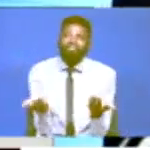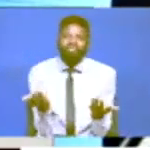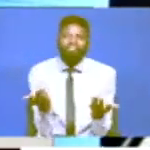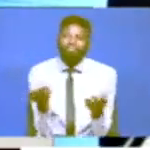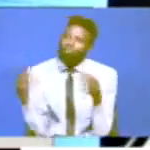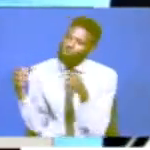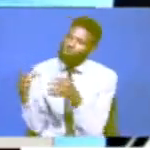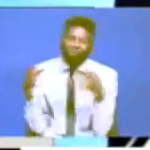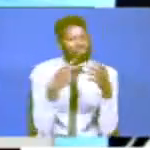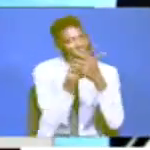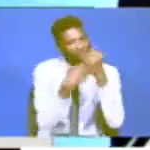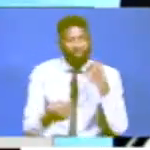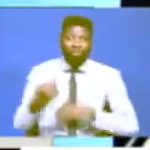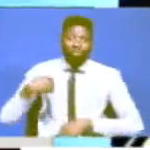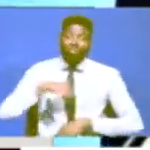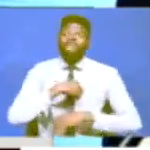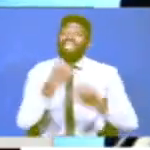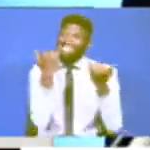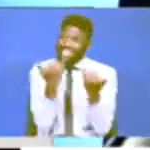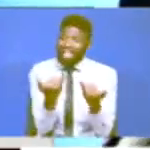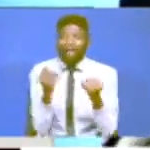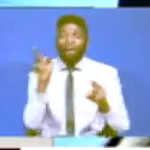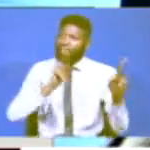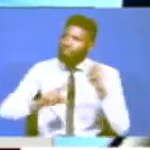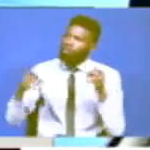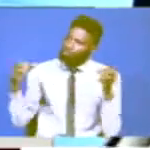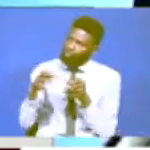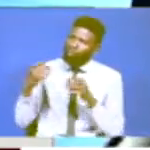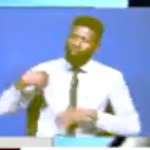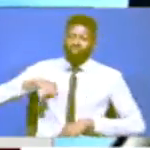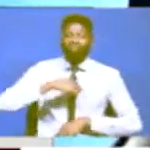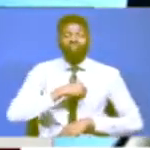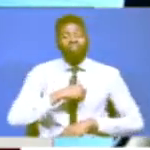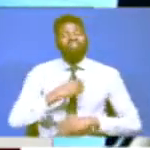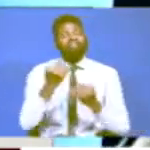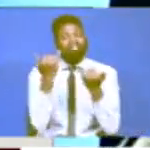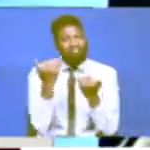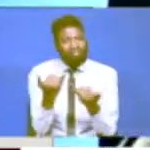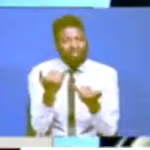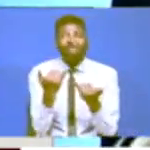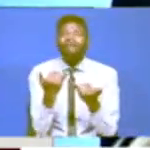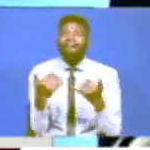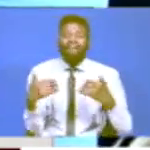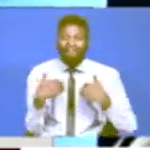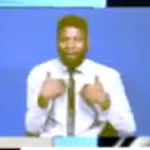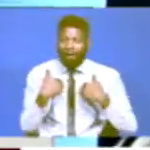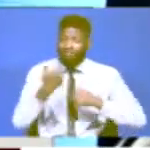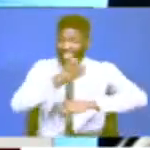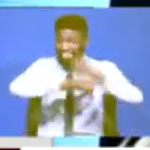mbili. Kwa hivyo tukiwa wananchi tumekuwa na jambo la kukusanya